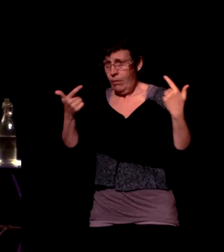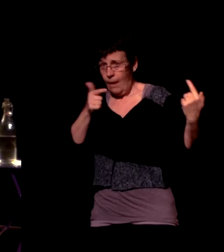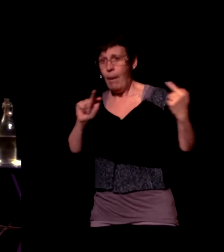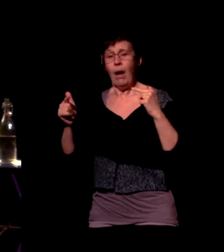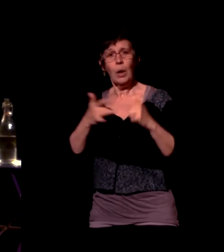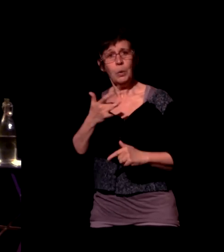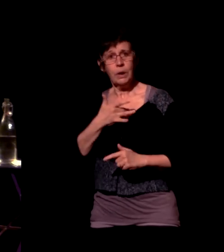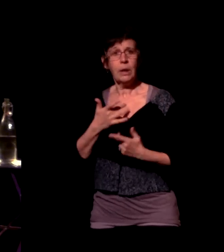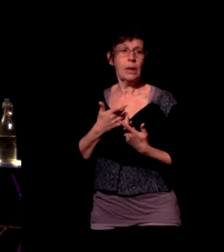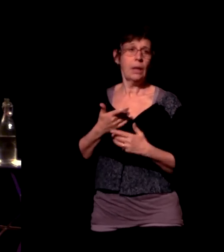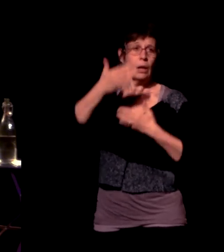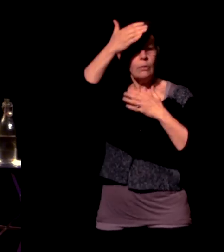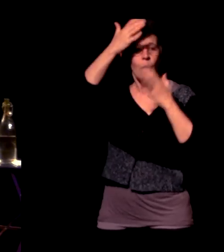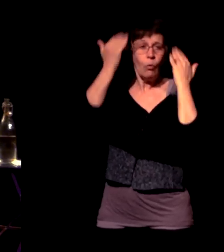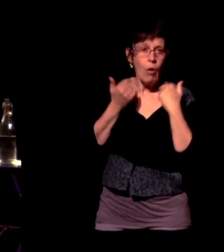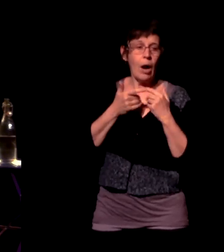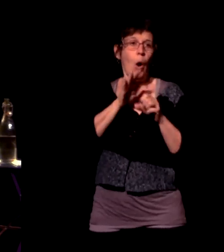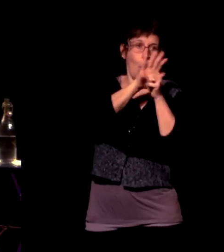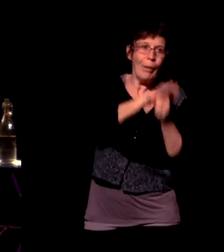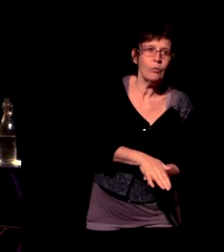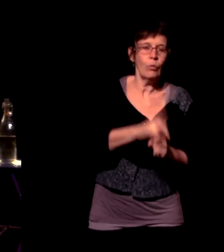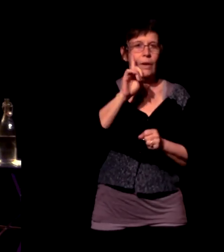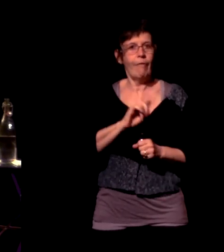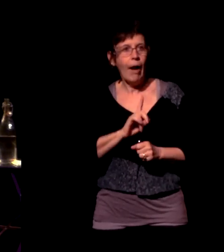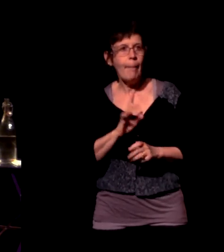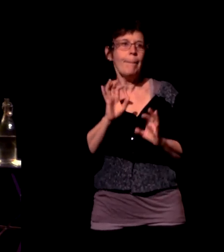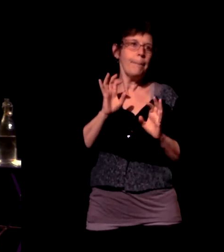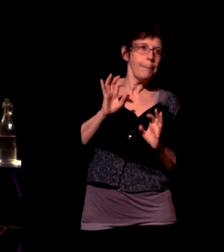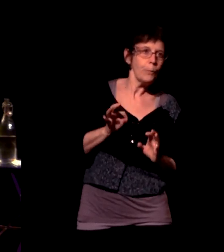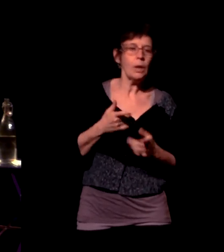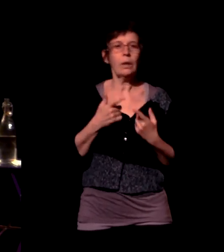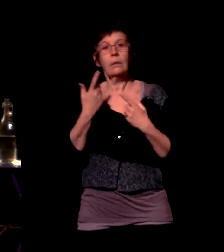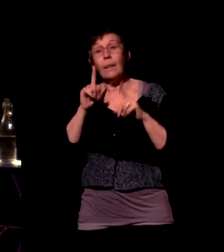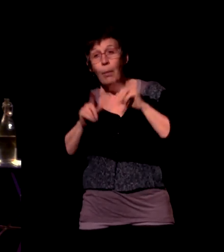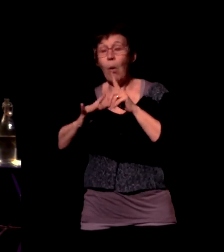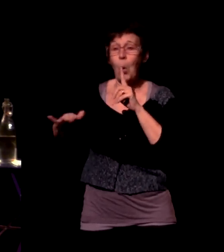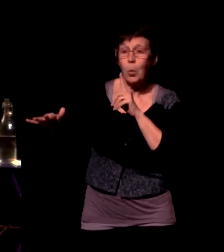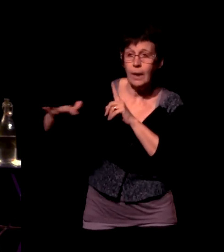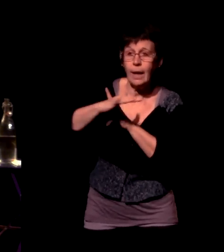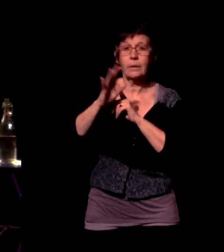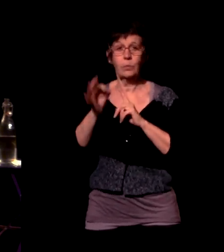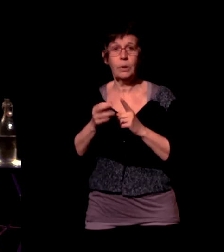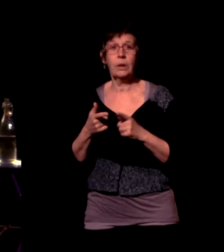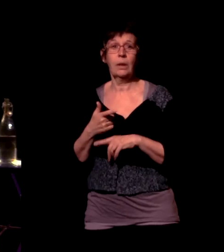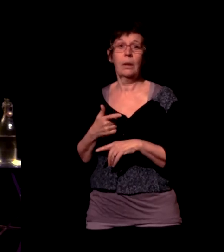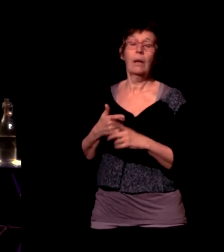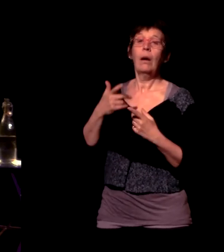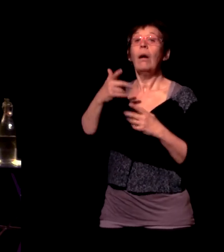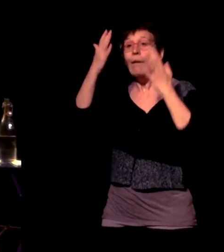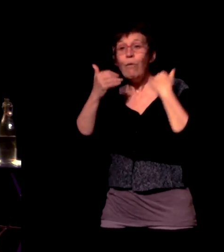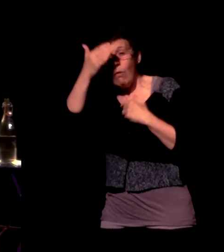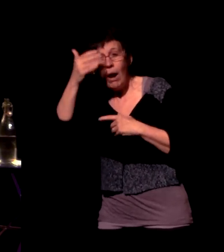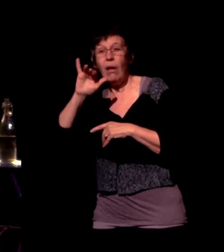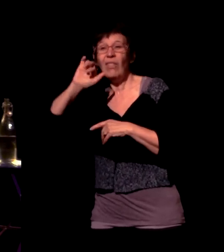sur le voile est-il un signe d'oppression? Est-ce qu'il est un signe d'oppression dans tous les contextes de la même manière? Le débat sur le voile en Iran, le voile en Afghanistan,